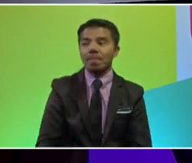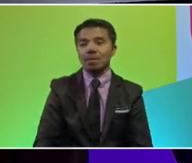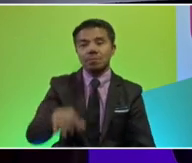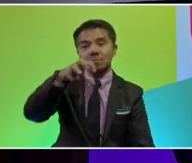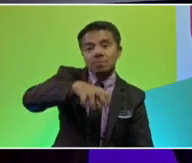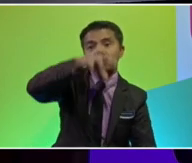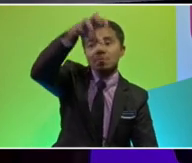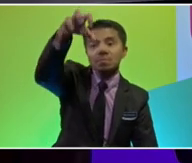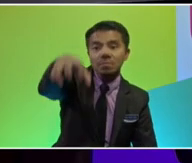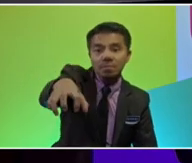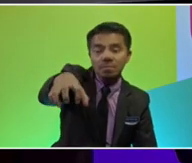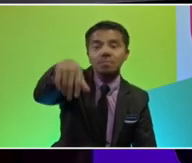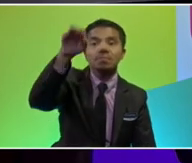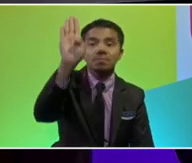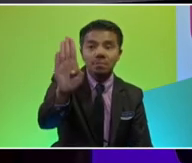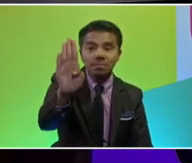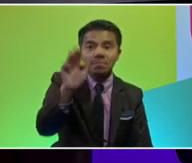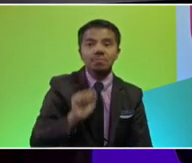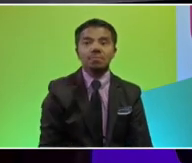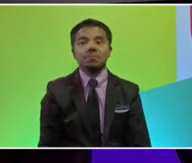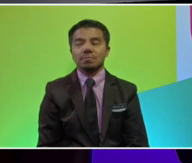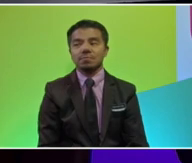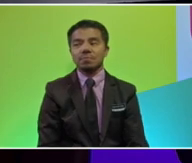alihkan di bahagia ini